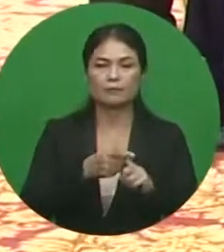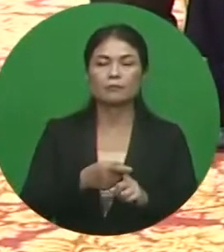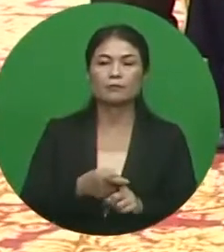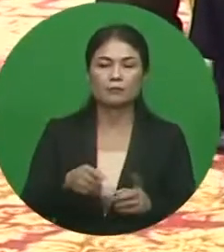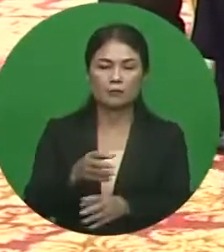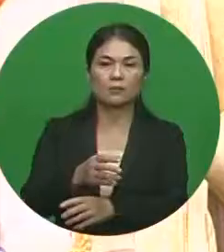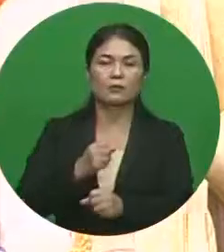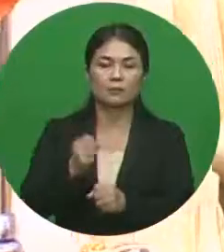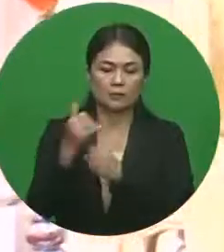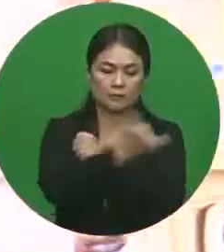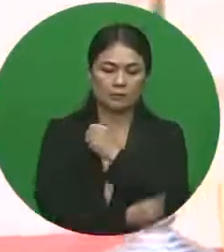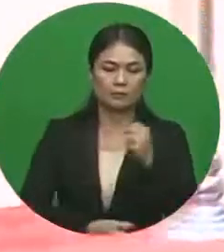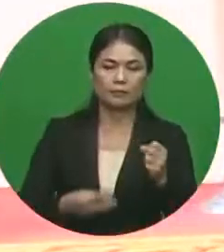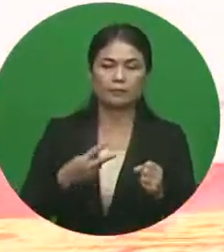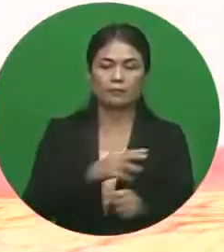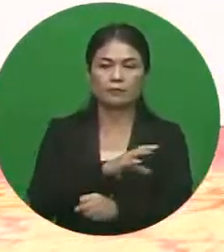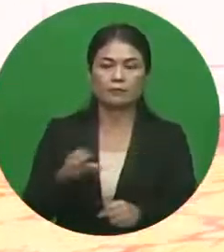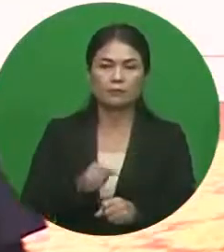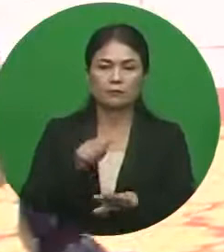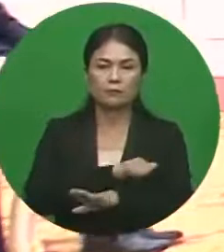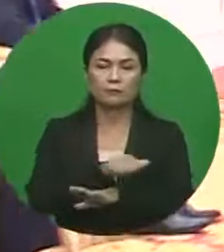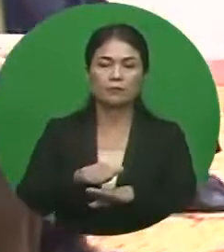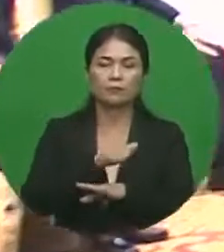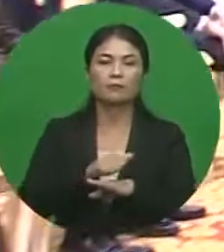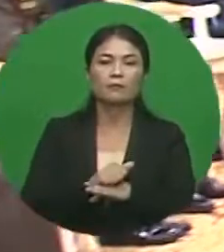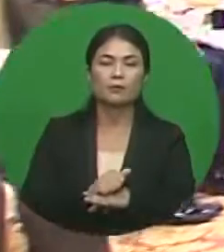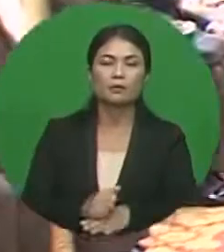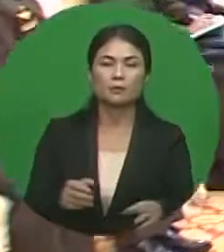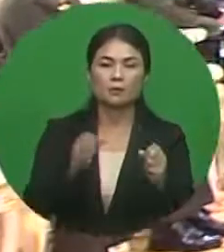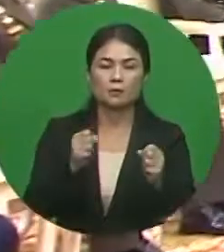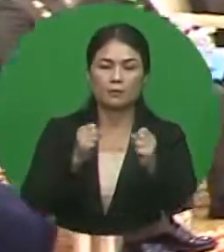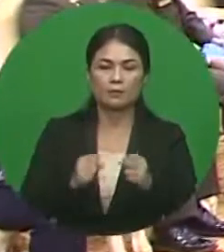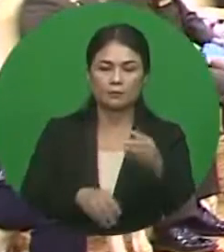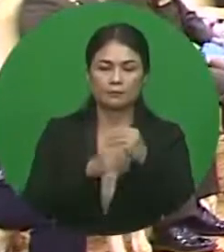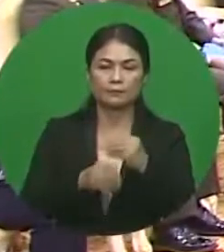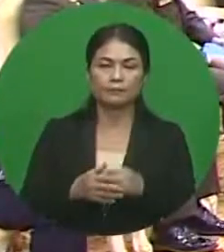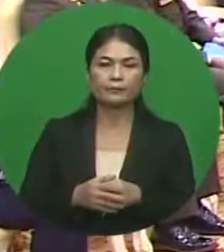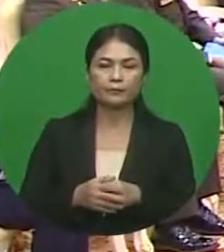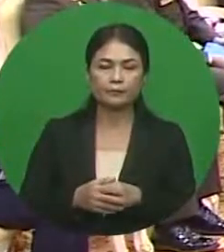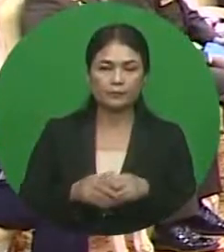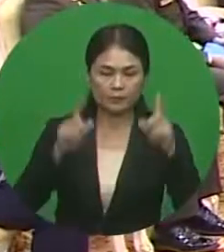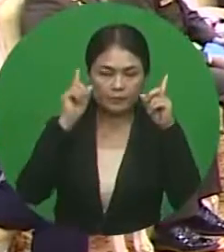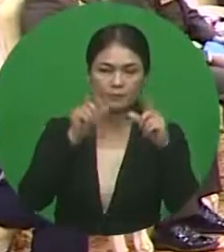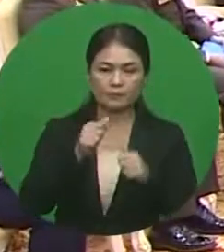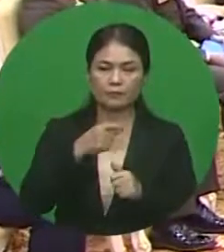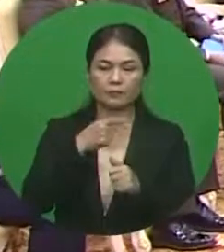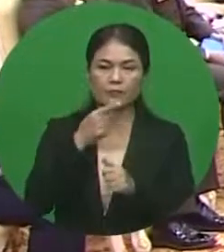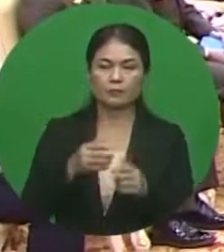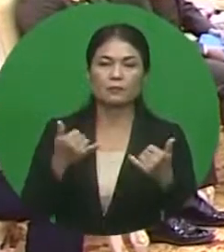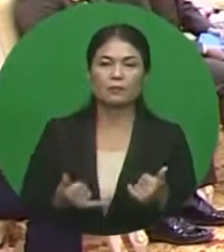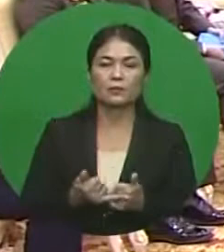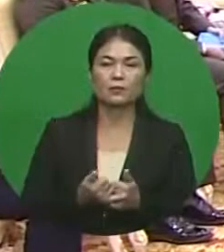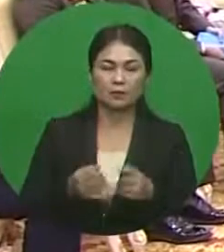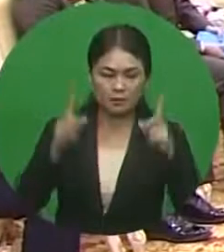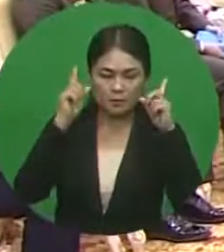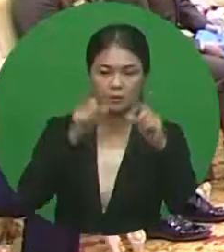ងកងទ័ពនៃប្រទេសទាំងពីរកម្ពុជាសង្ហបុរីឲ្យកាន់តែរឹងមាំថែមទៀតឯកឧត្តមមានប្រសាសន៍ដែរថា